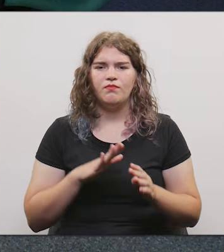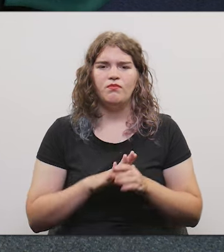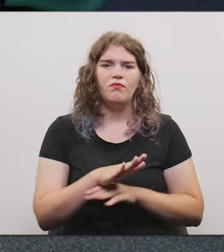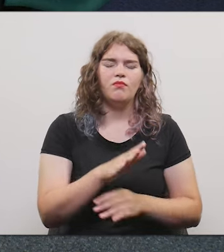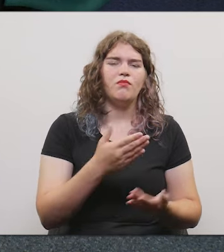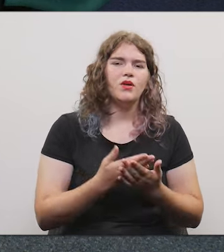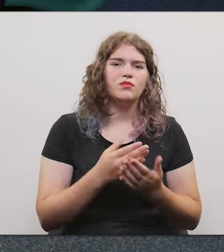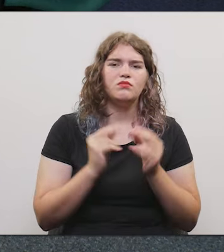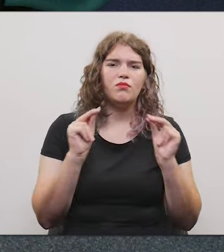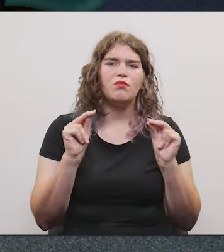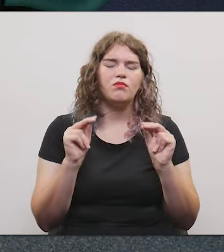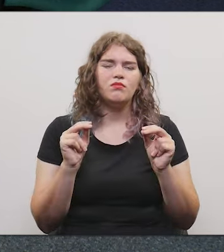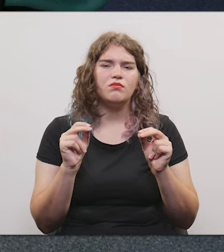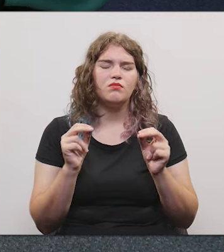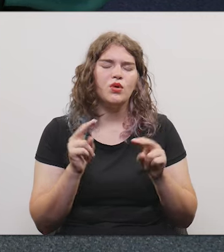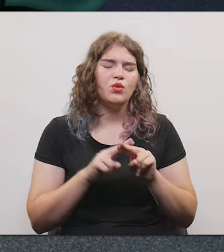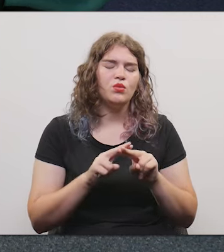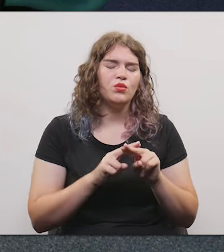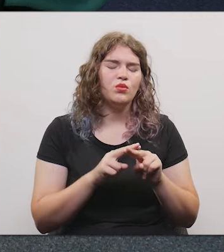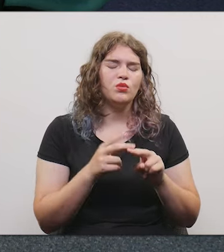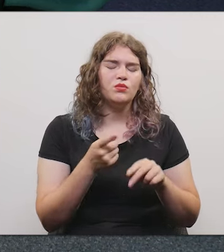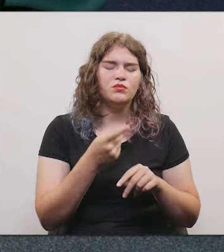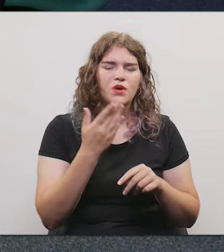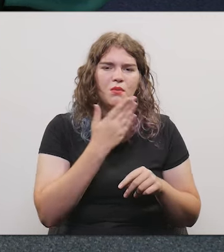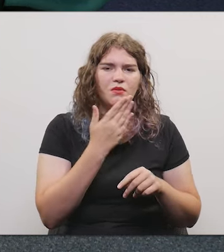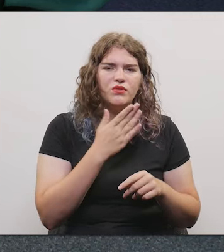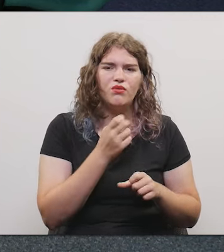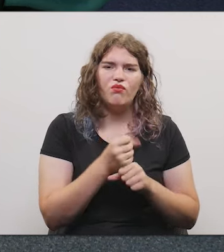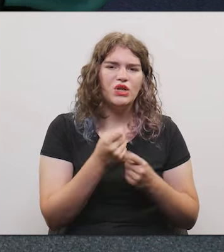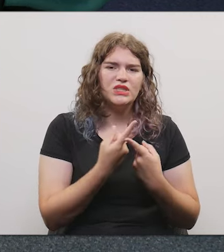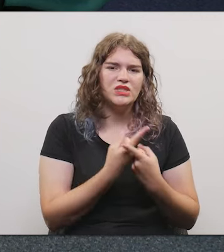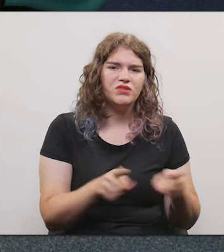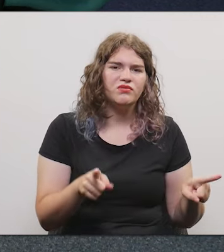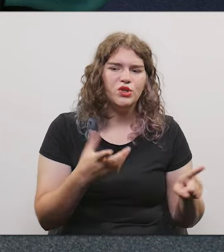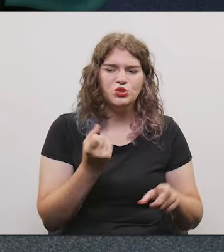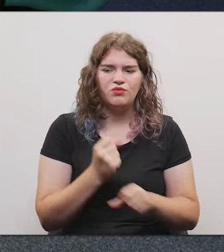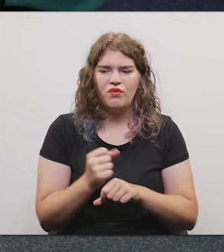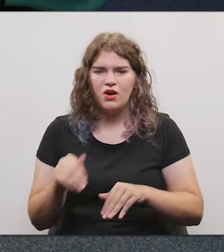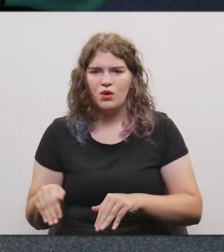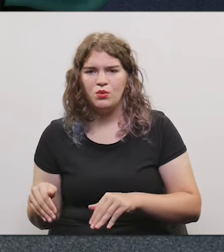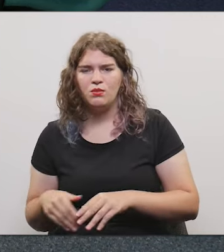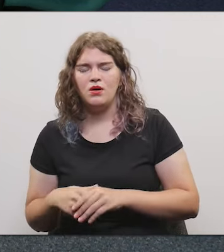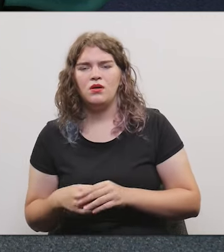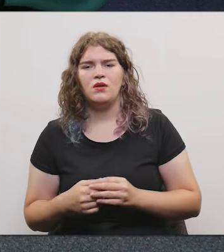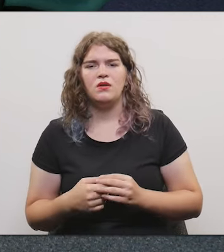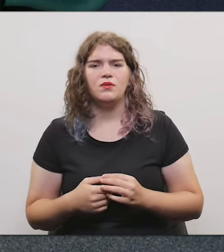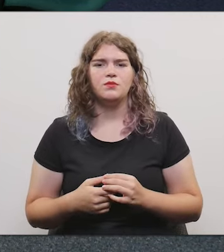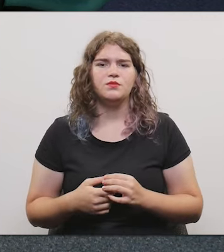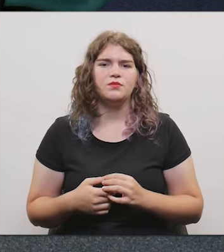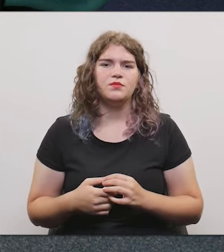Parcursul profesional a fost foarte diferit de ce fac acum.